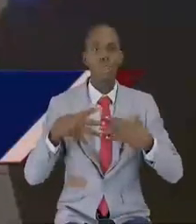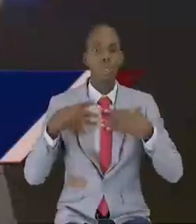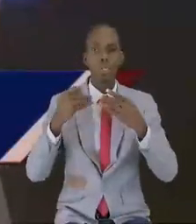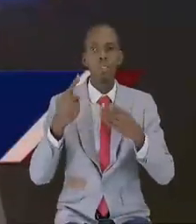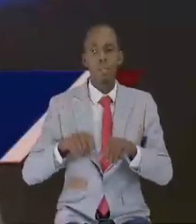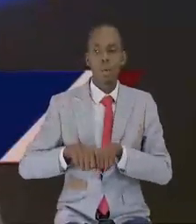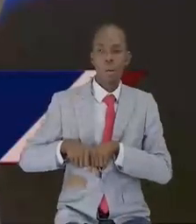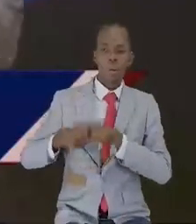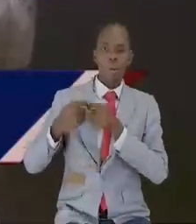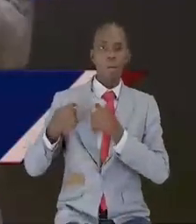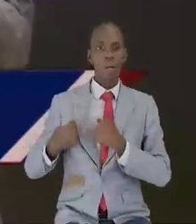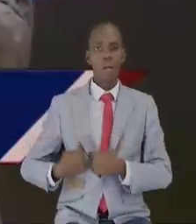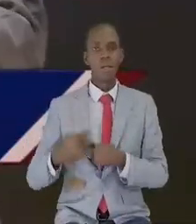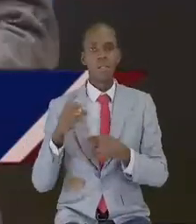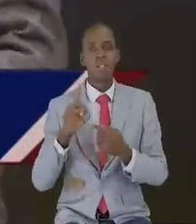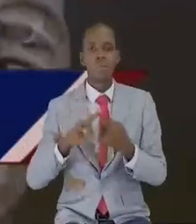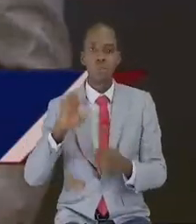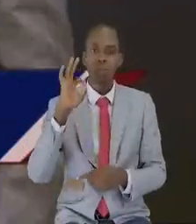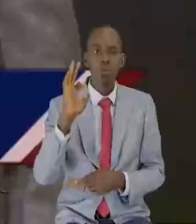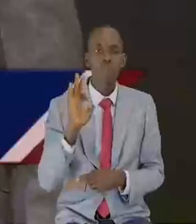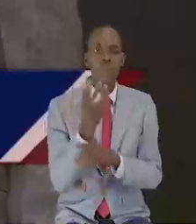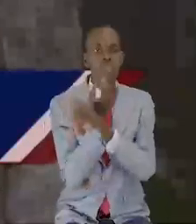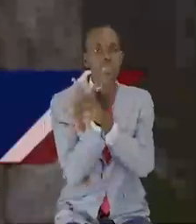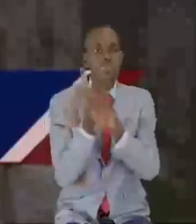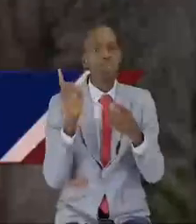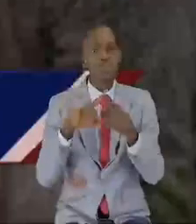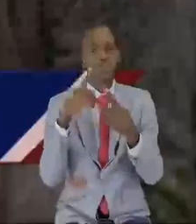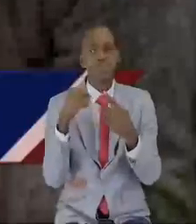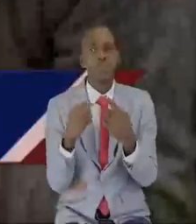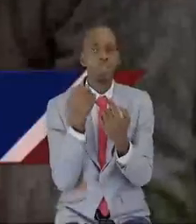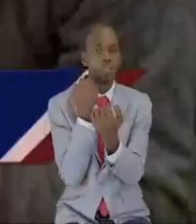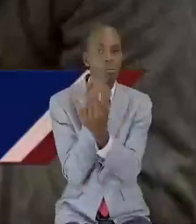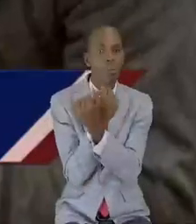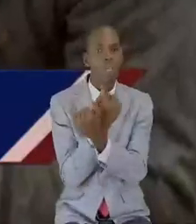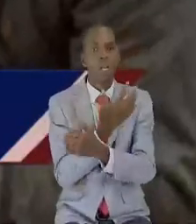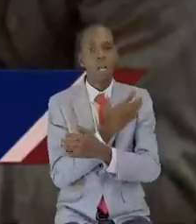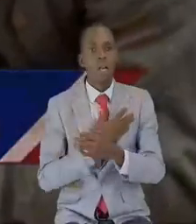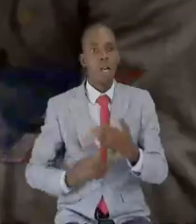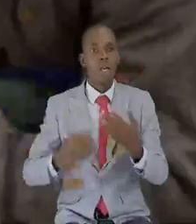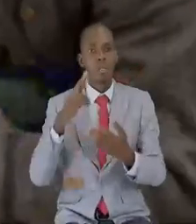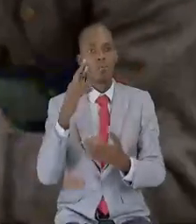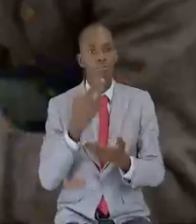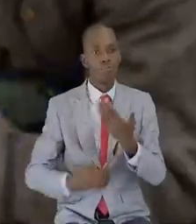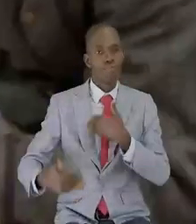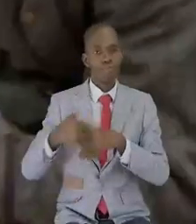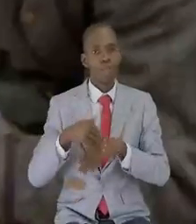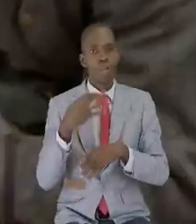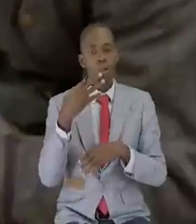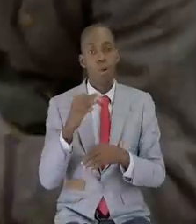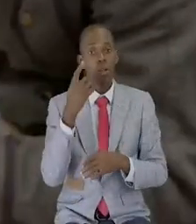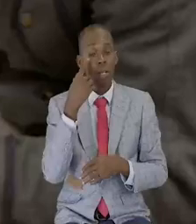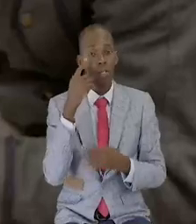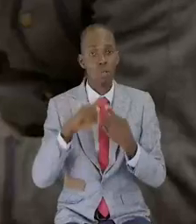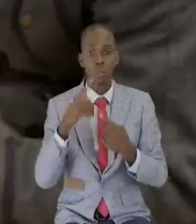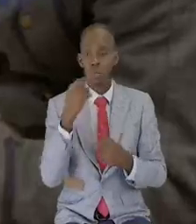qui ont le cœur brisé, pour proclamer aux captifs la délivrance et aux aveugles le recouvrement de la vue. Voyez,